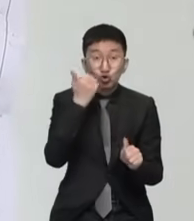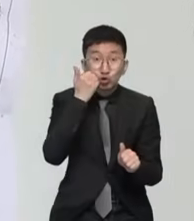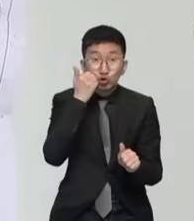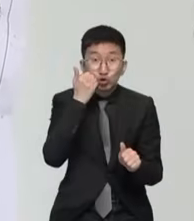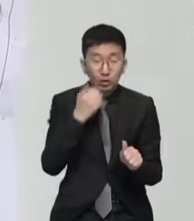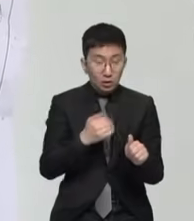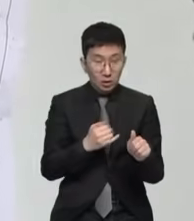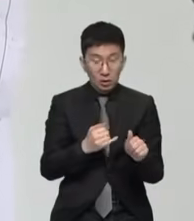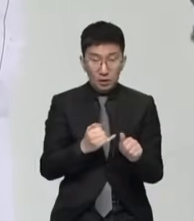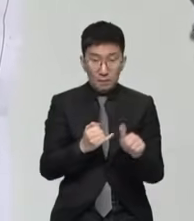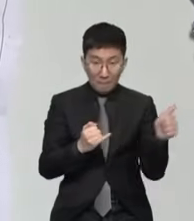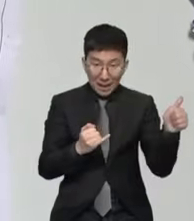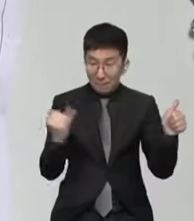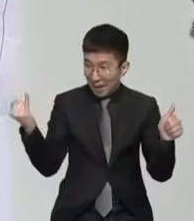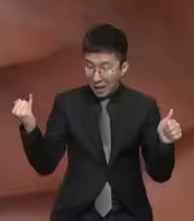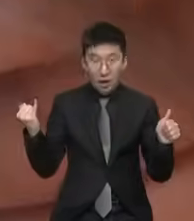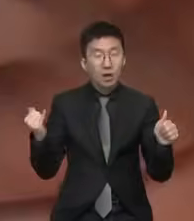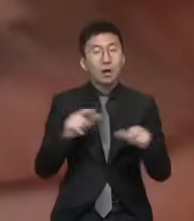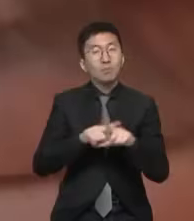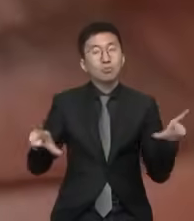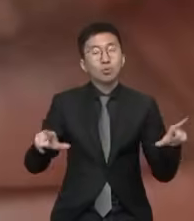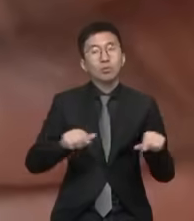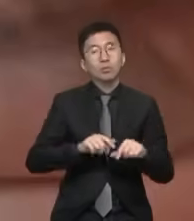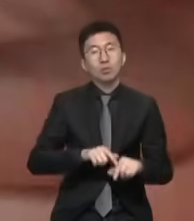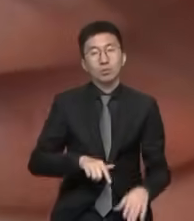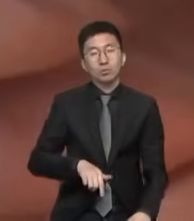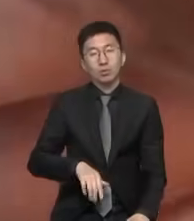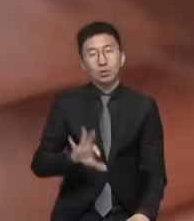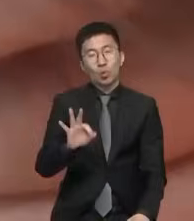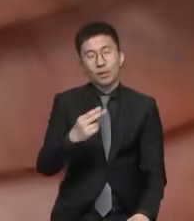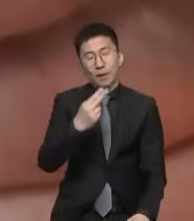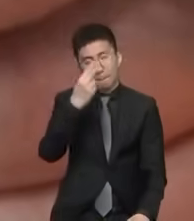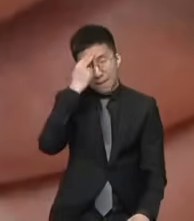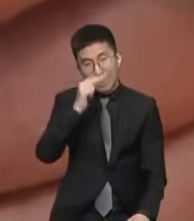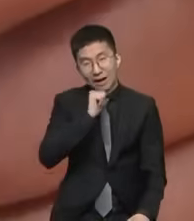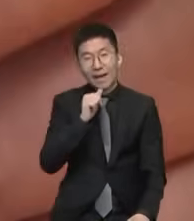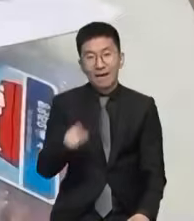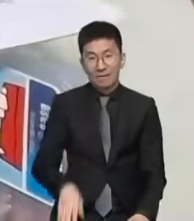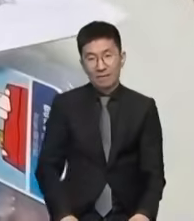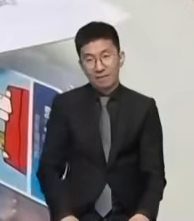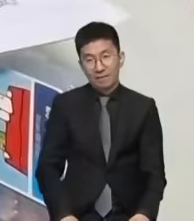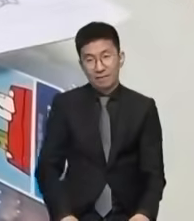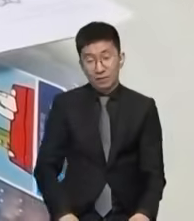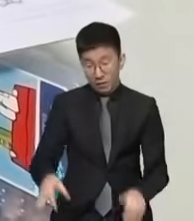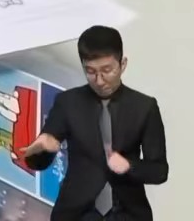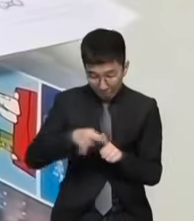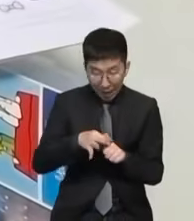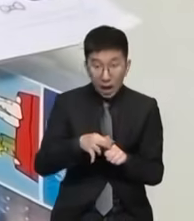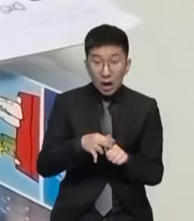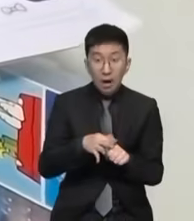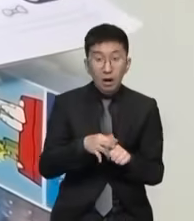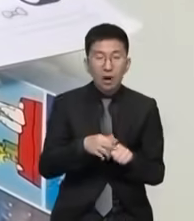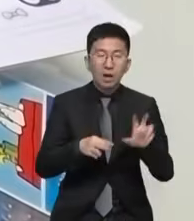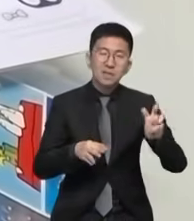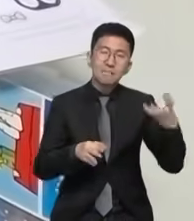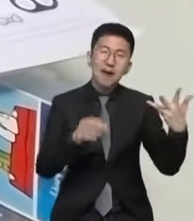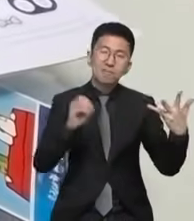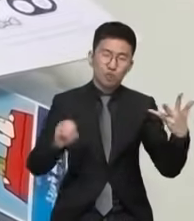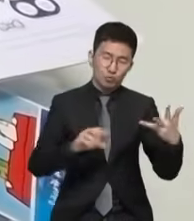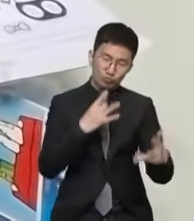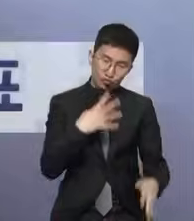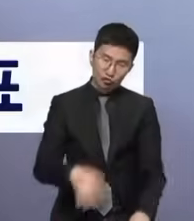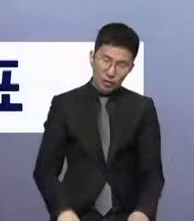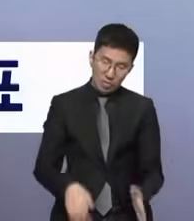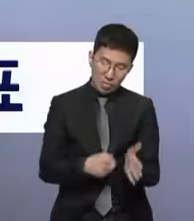가구의 절반이 저소득 가구입니다. 양육비를 지급받은 한부모 가구는 전체의 28%에 불과합니다. 이에